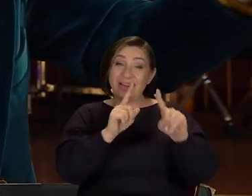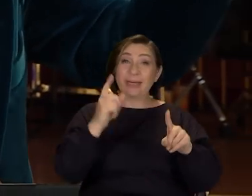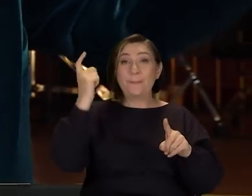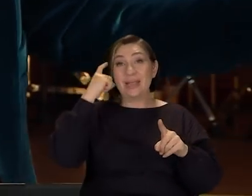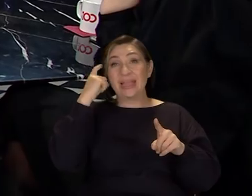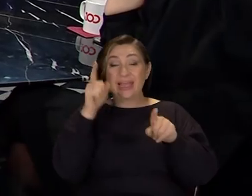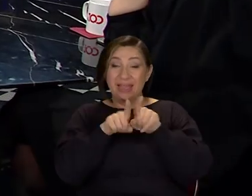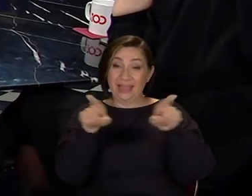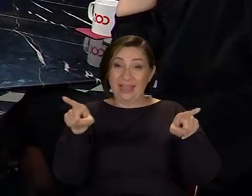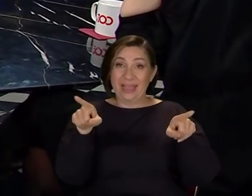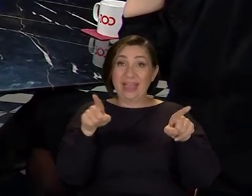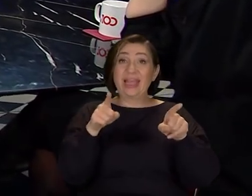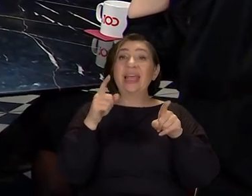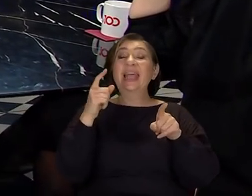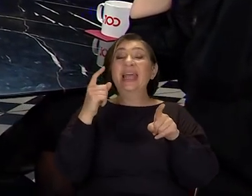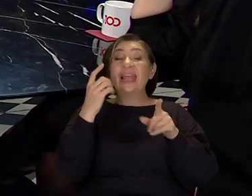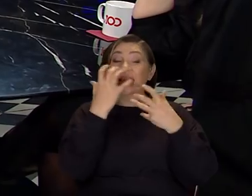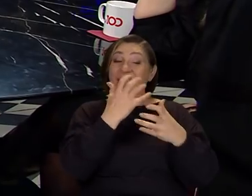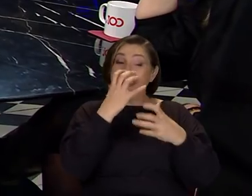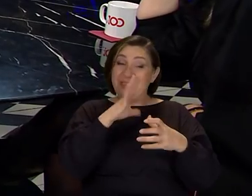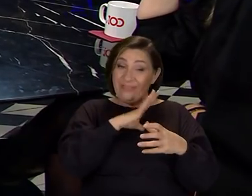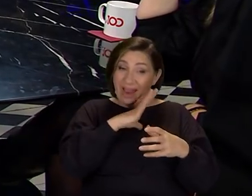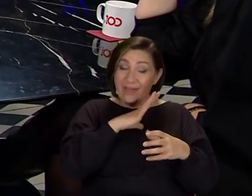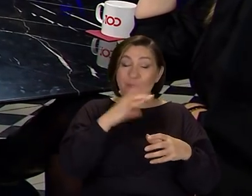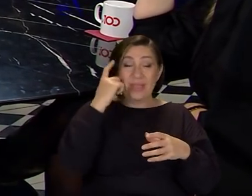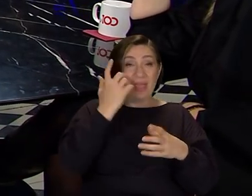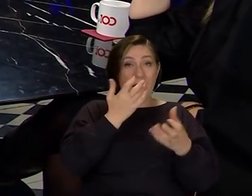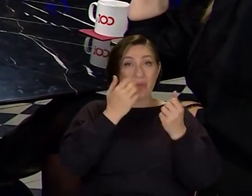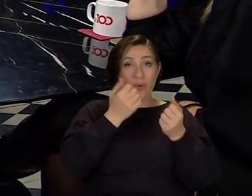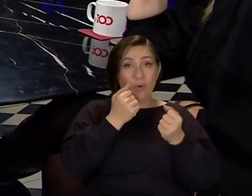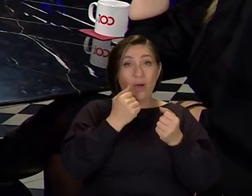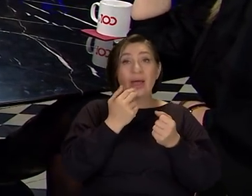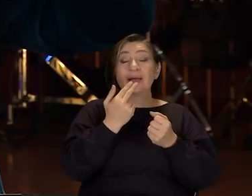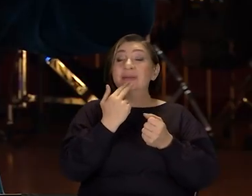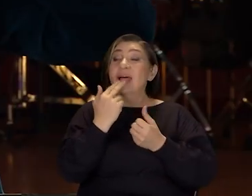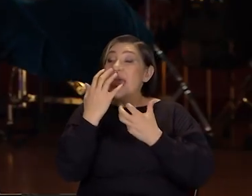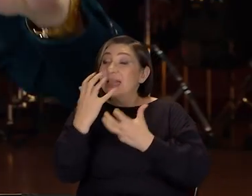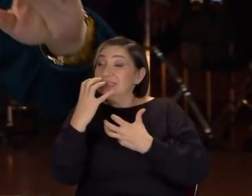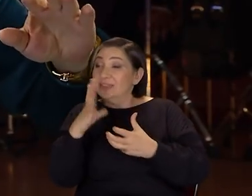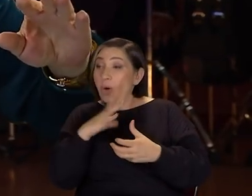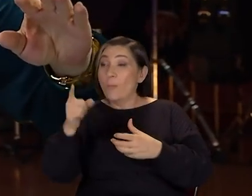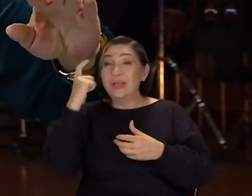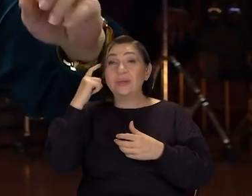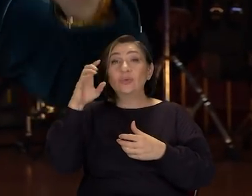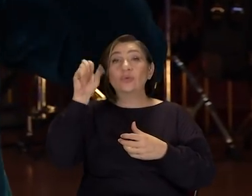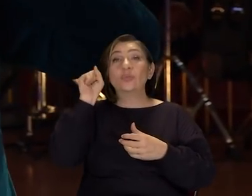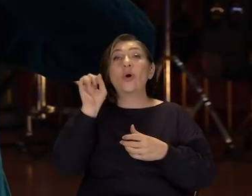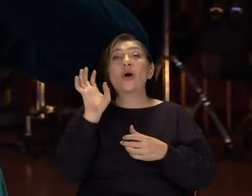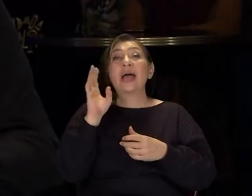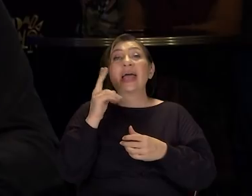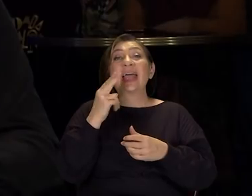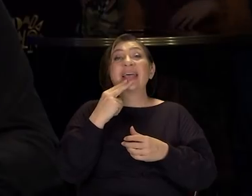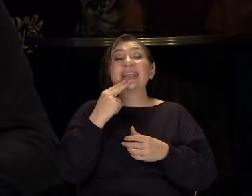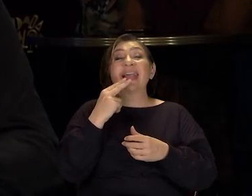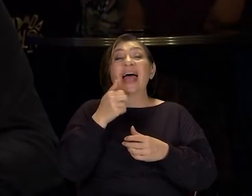ve bilgi. İlgisi var. Bilgi alıyor. Enformasyon olarak tutuyor. Kadına da ilgisi var. O bilgiyi de tutmadı. Kadına böyle bir ilgisi yok.